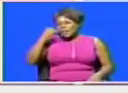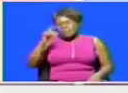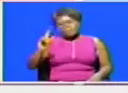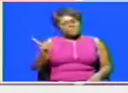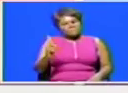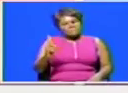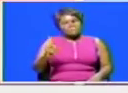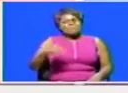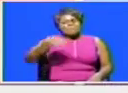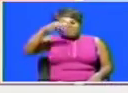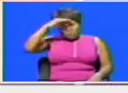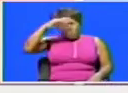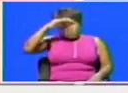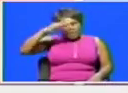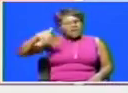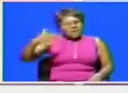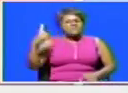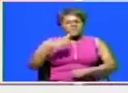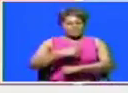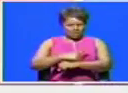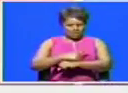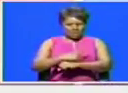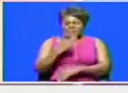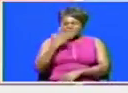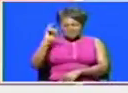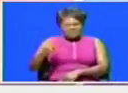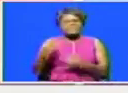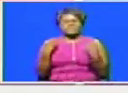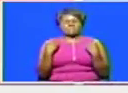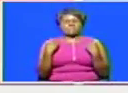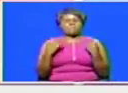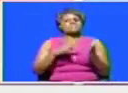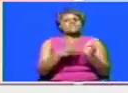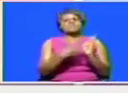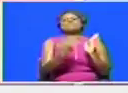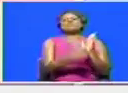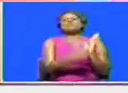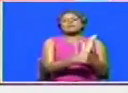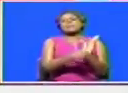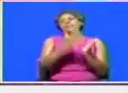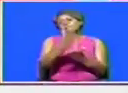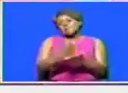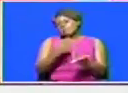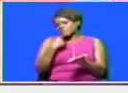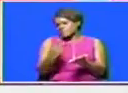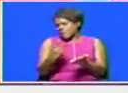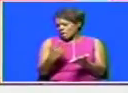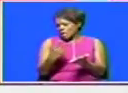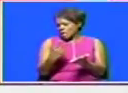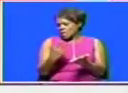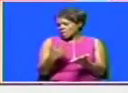sababu pombe kama wewe ni mtu wa kunywa kila siku, lazima uonje ndio ulale, inamaanisha kuna shida. Lakini kuna wale ambao wanasema wasipokunywa